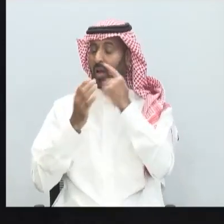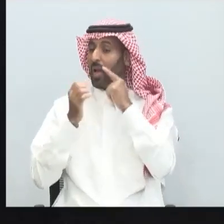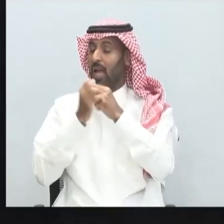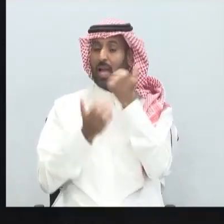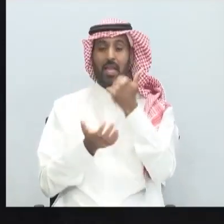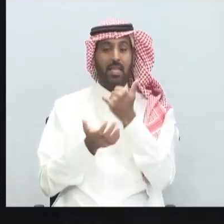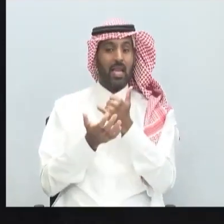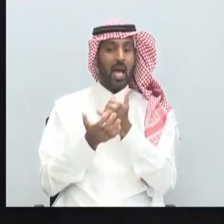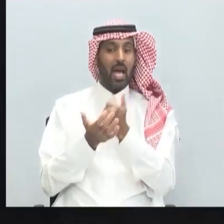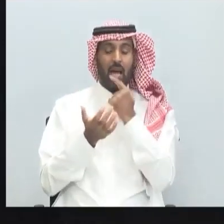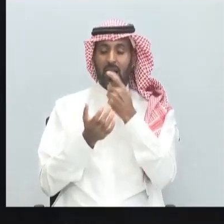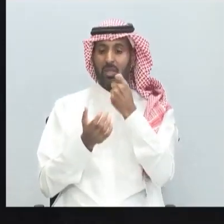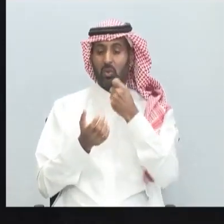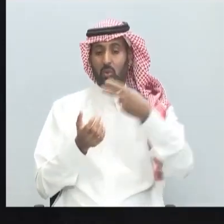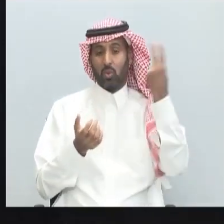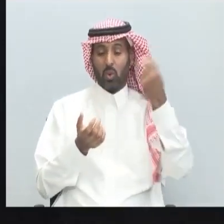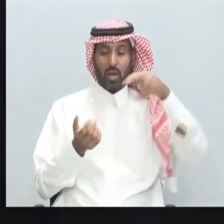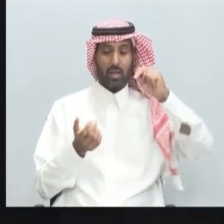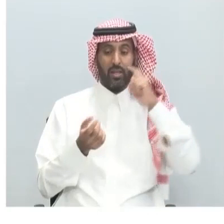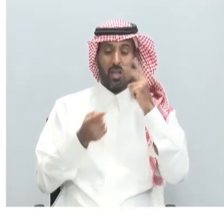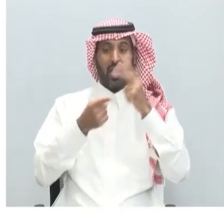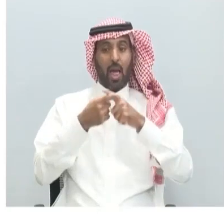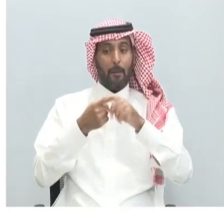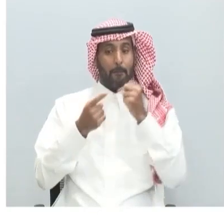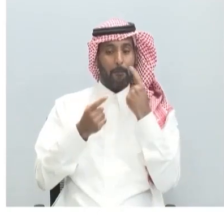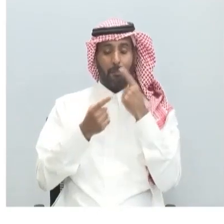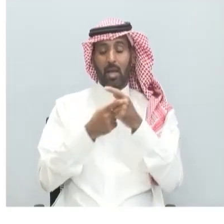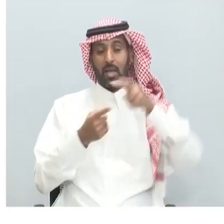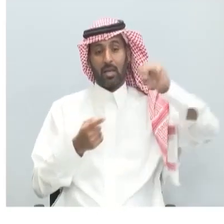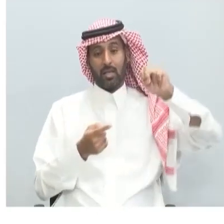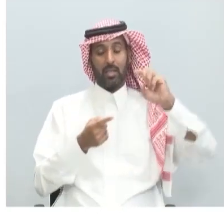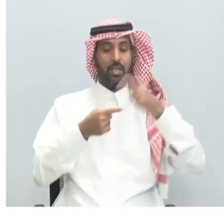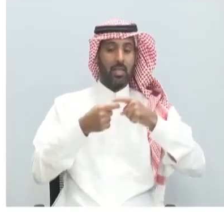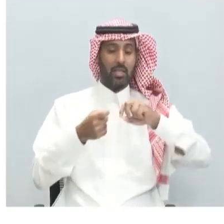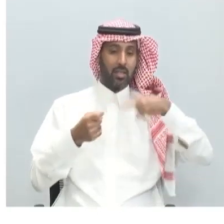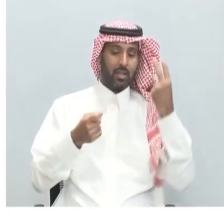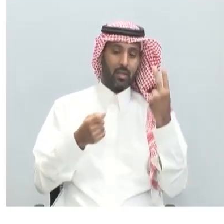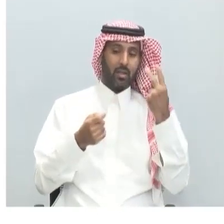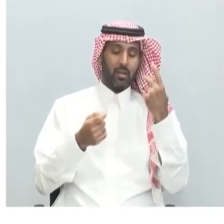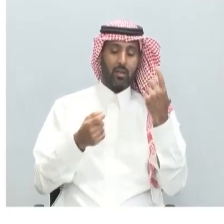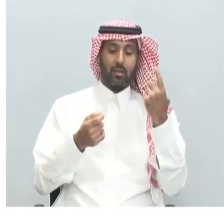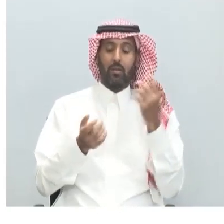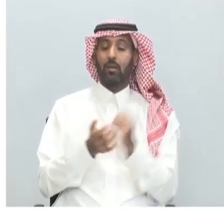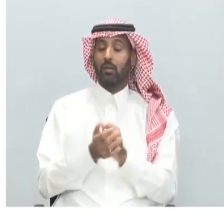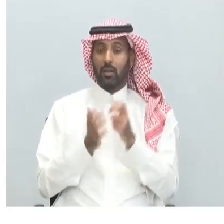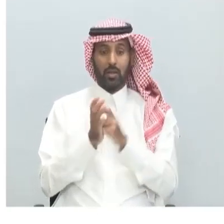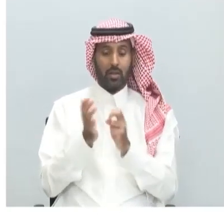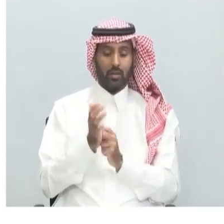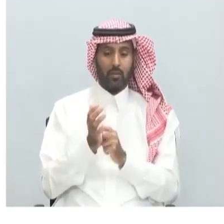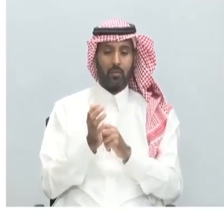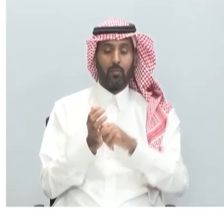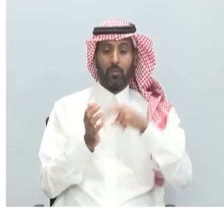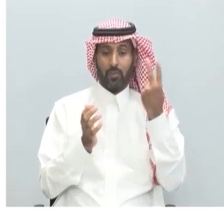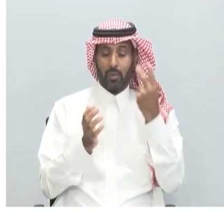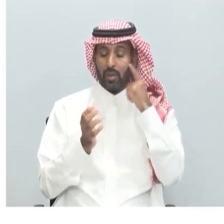الرئيسه هو تو ان تربيع بمعنى ان لو كانت ان تساوي اثنين سنطبق القاعده هنا ونقول